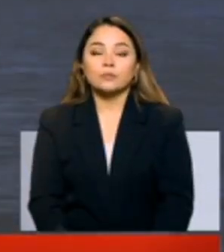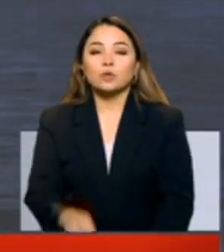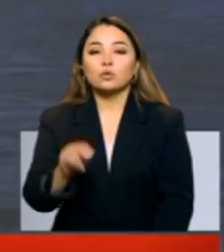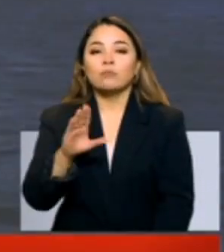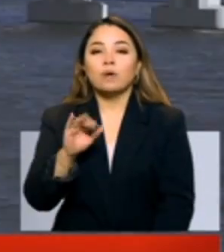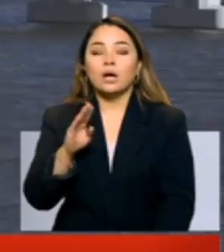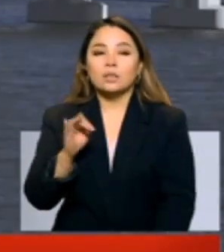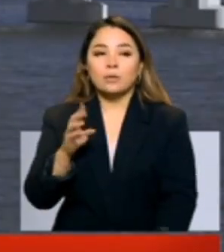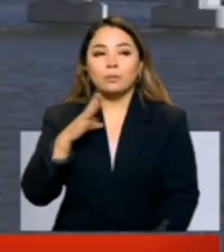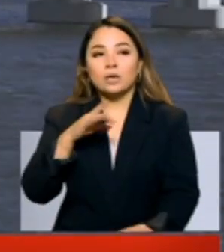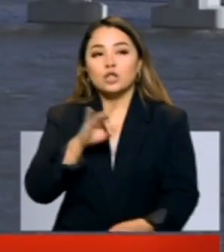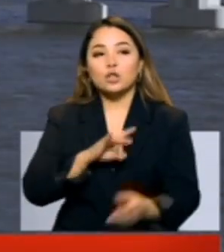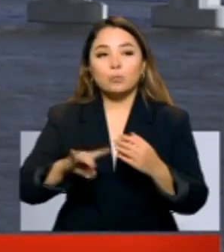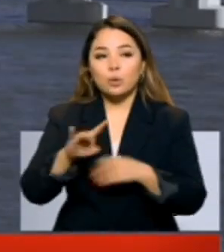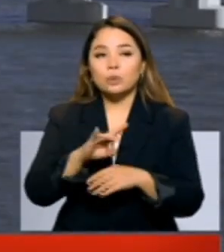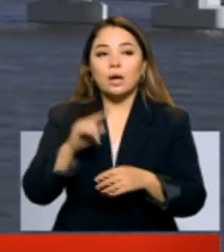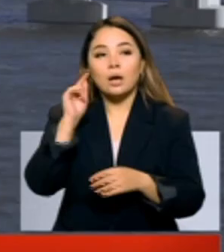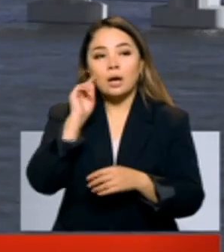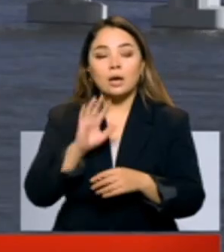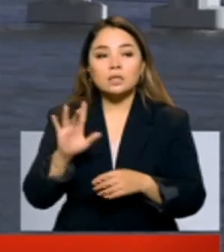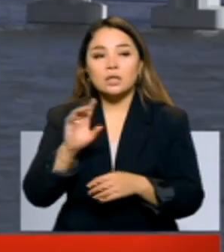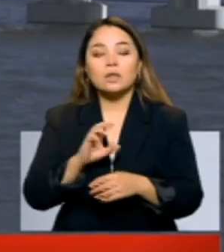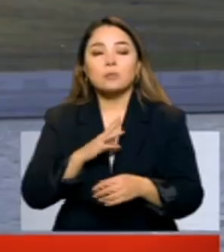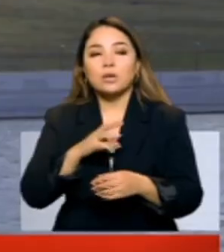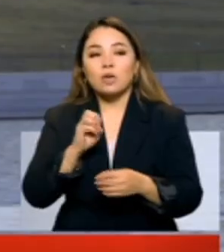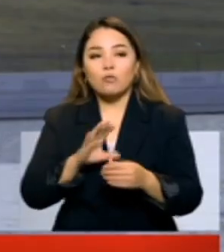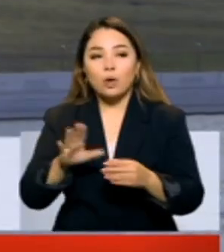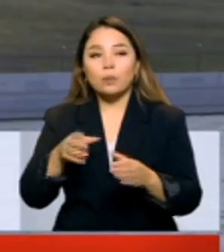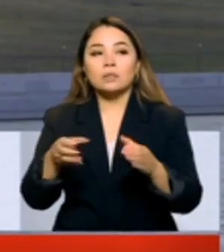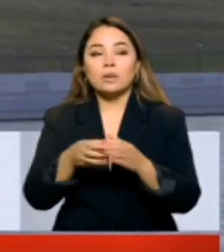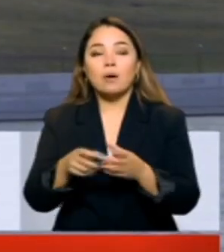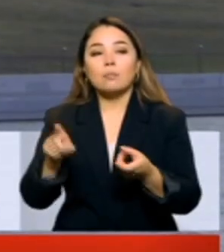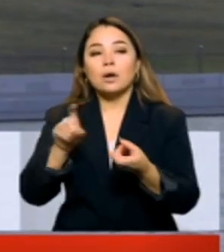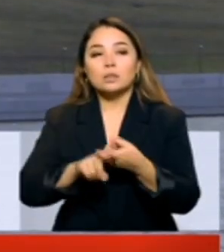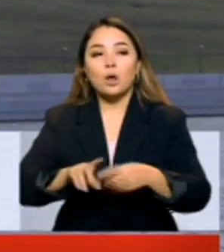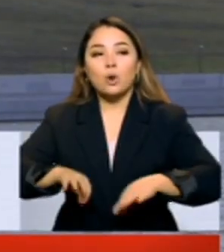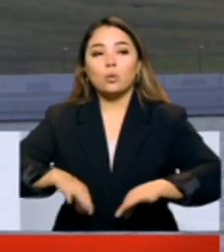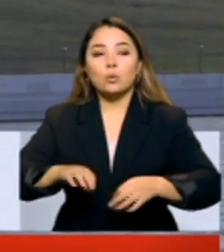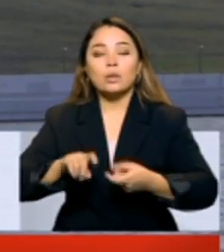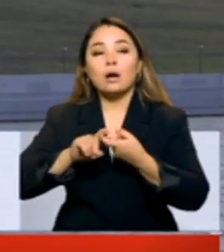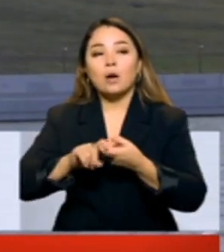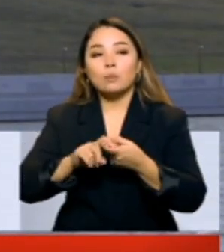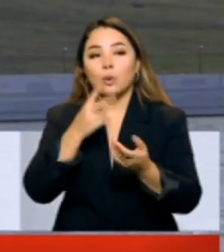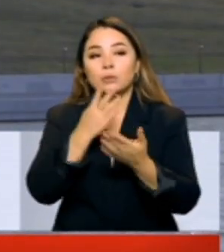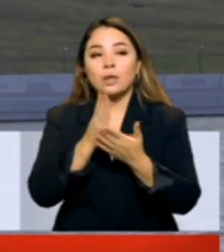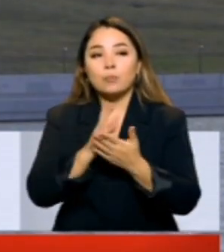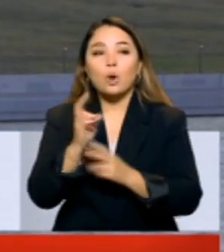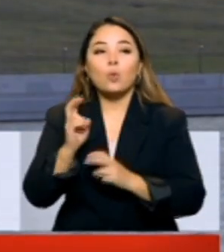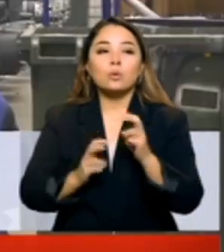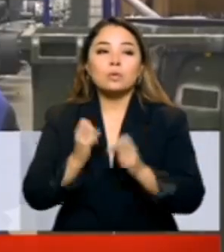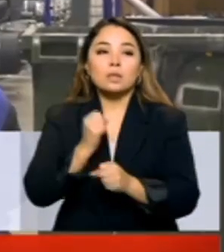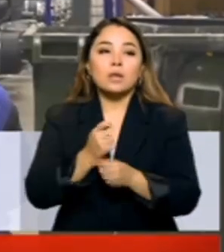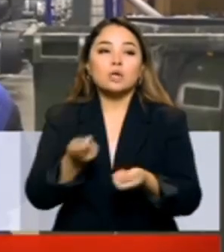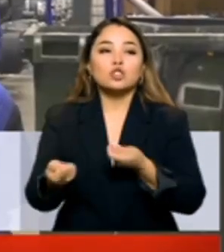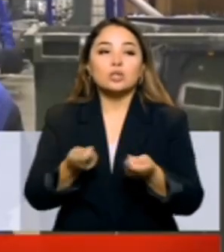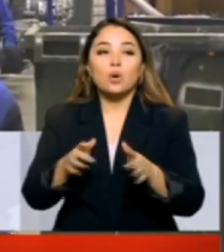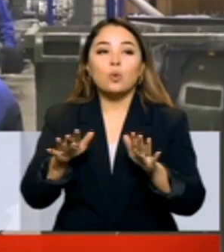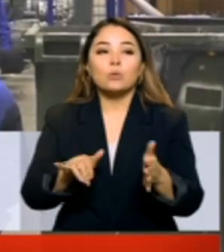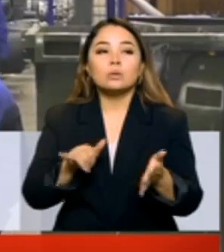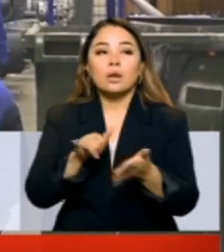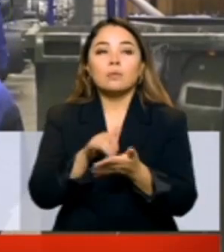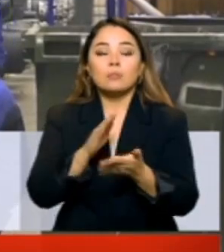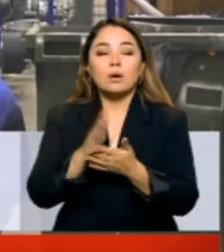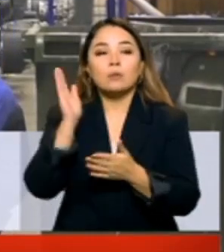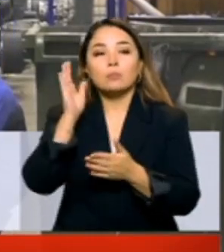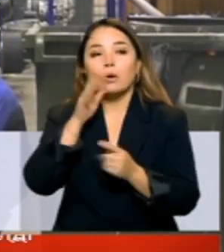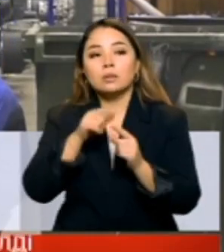Чуваша республикасы Еуропа мен Азияны байланыстыратын көлік коммуникацияларының қиылысында орналасқан. Өңірде өнеркәсіп өндірісі жетекші орын алады. Сондықтан